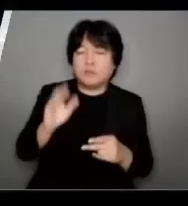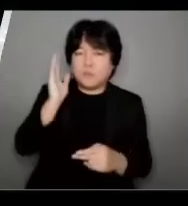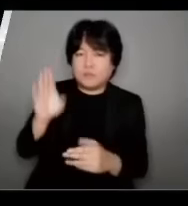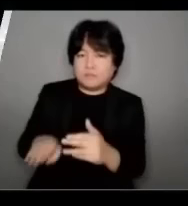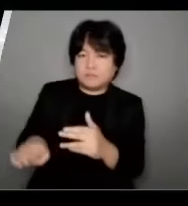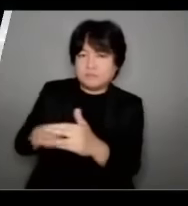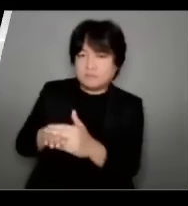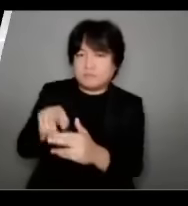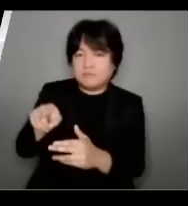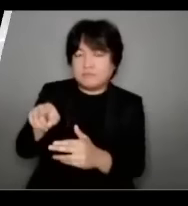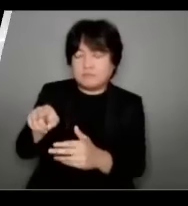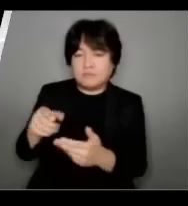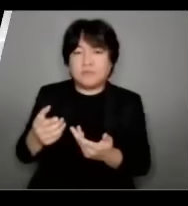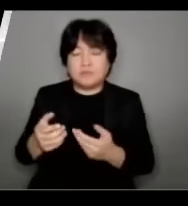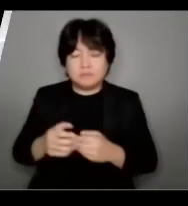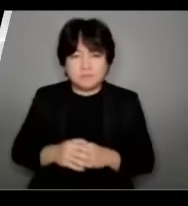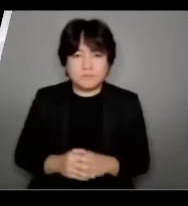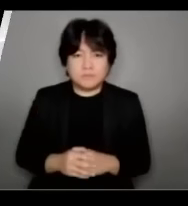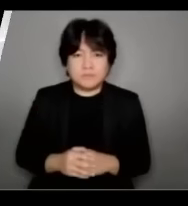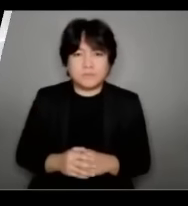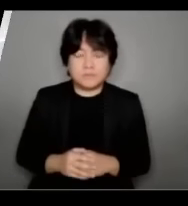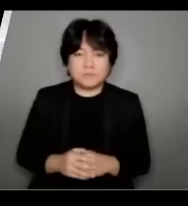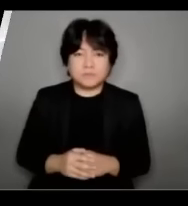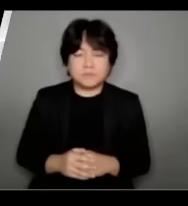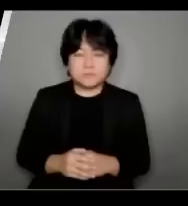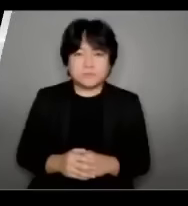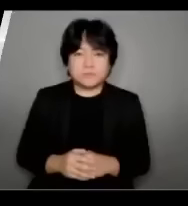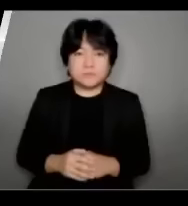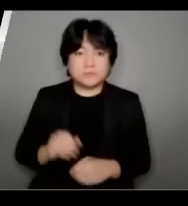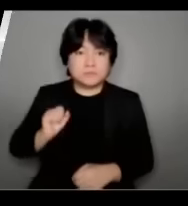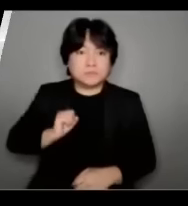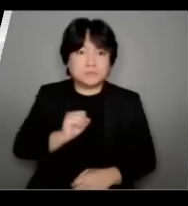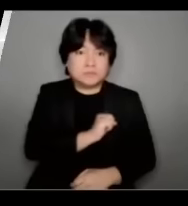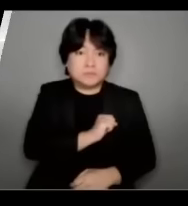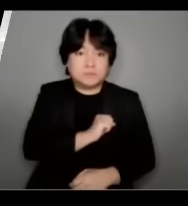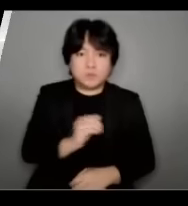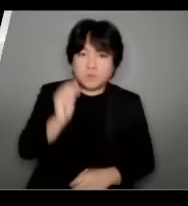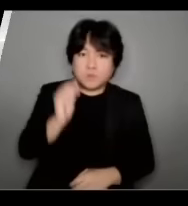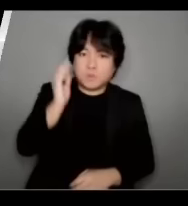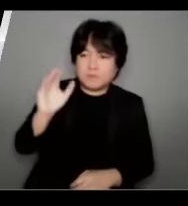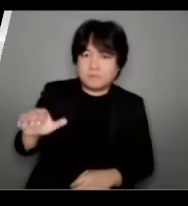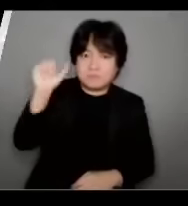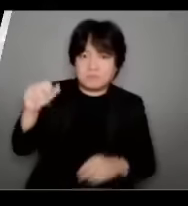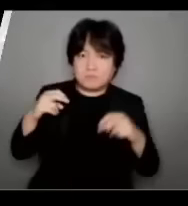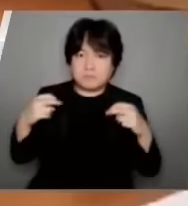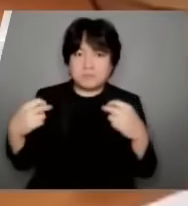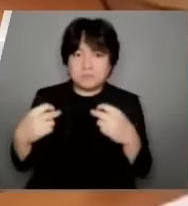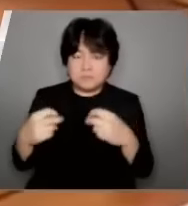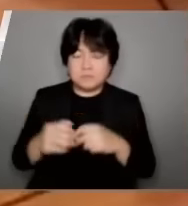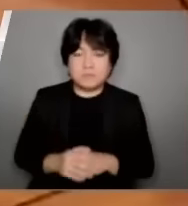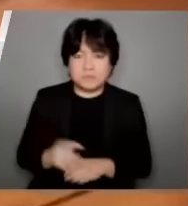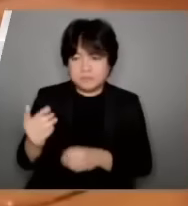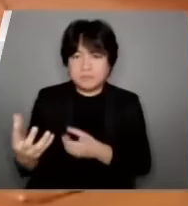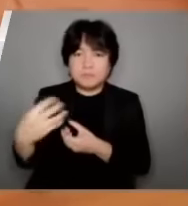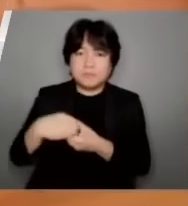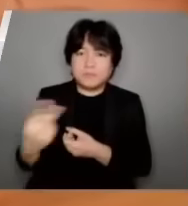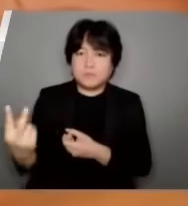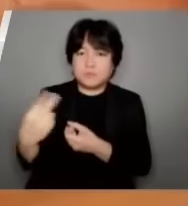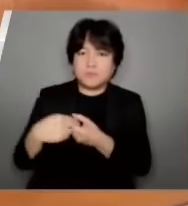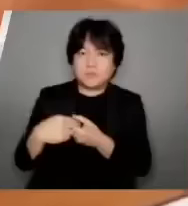laws. Kung magpatawag daw ang Senado at Kamara ng Pagdinig, dadalhin daw nila ang dalawa sa Senado at sa Batasang